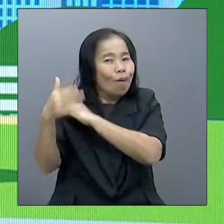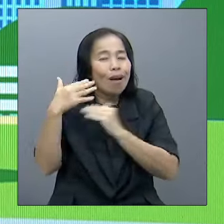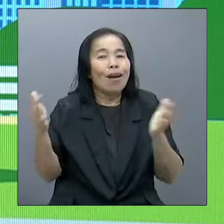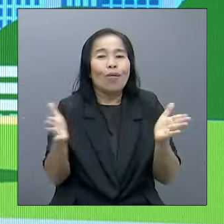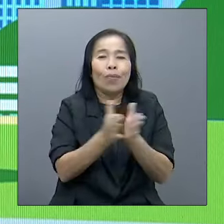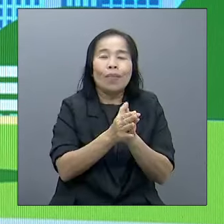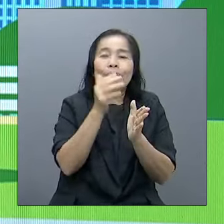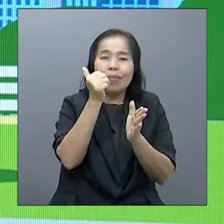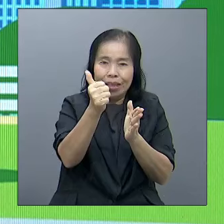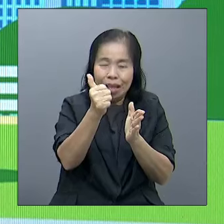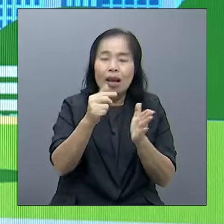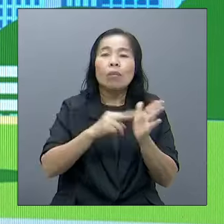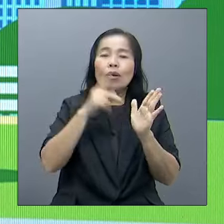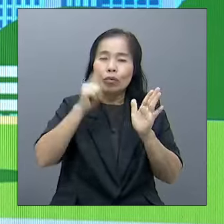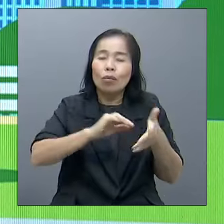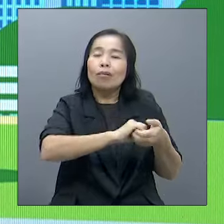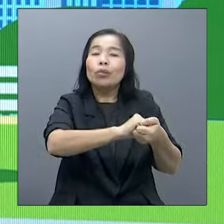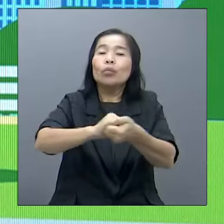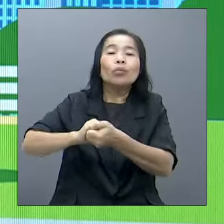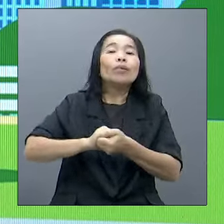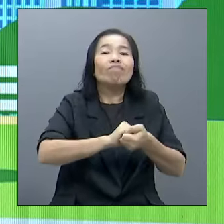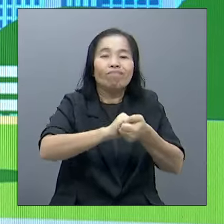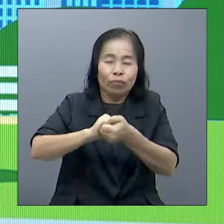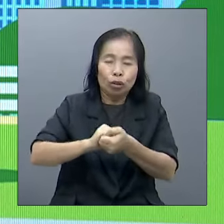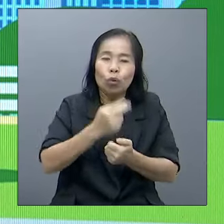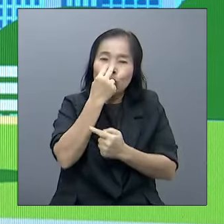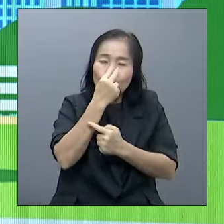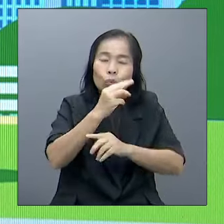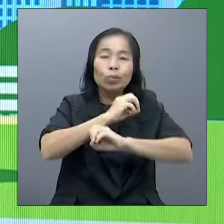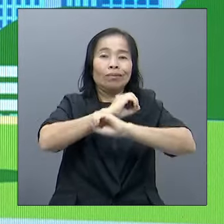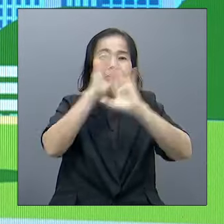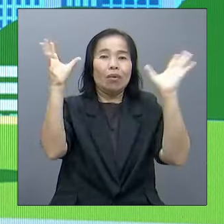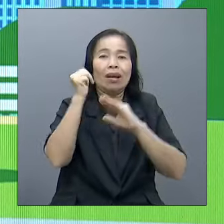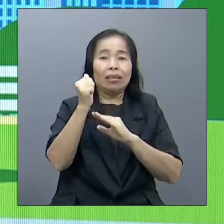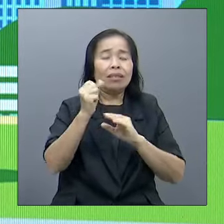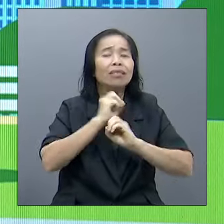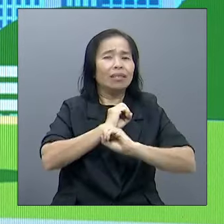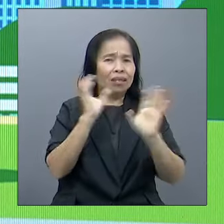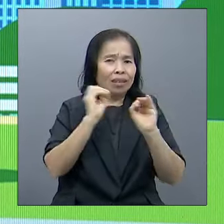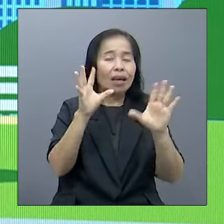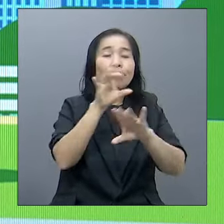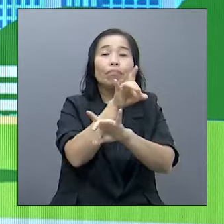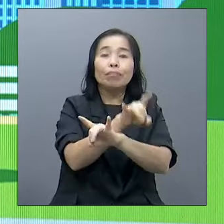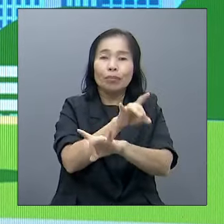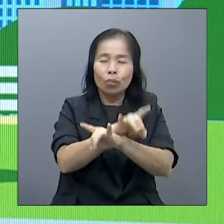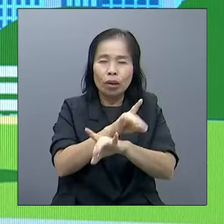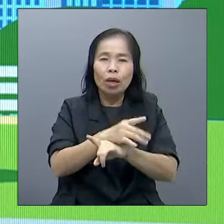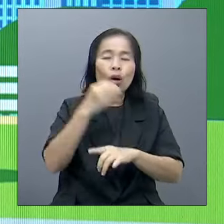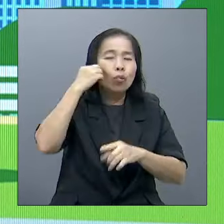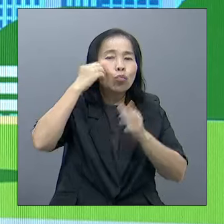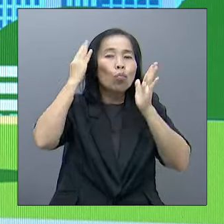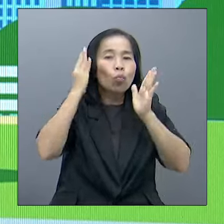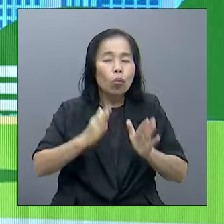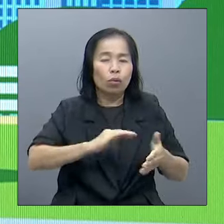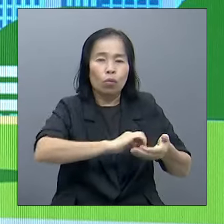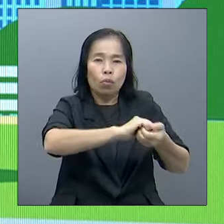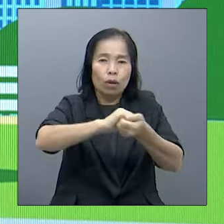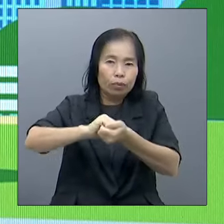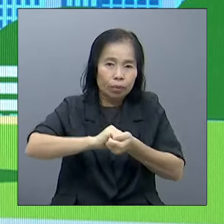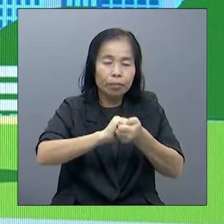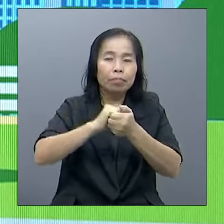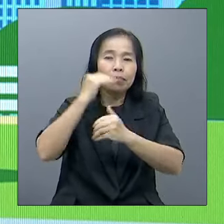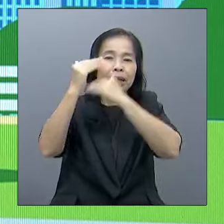าอยู่ไม่ได้ถ้าเกิดขาดการมีส่วนร่วมของคนในชุมชนที่นี่ก็ทำให้เห็นได้ชัดเลยล่ะค่ะว่าทุกคนเนี่ยได้มีส่วนหนึ่งในการร่วมกันพัฒนาจ